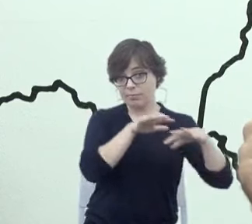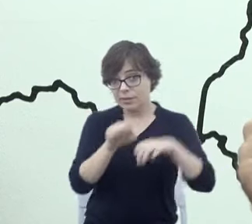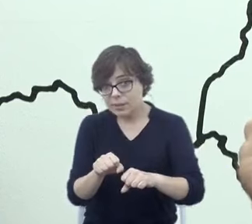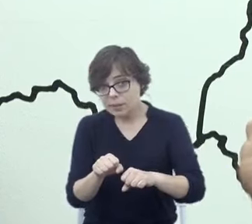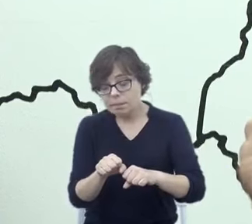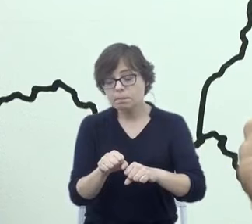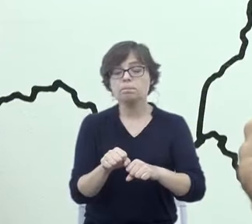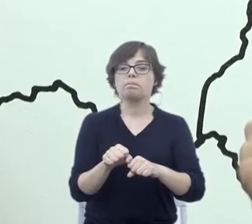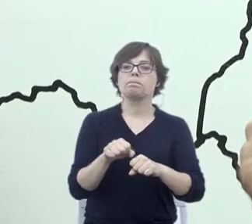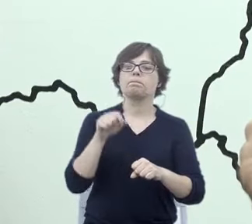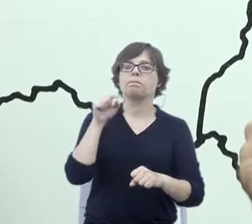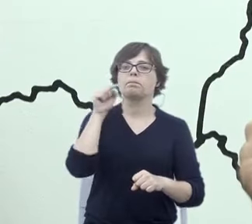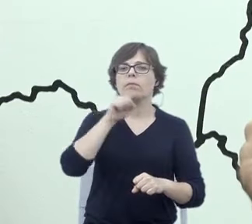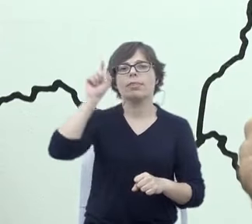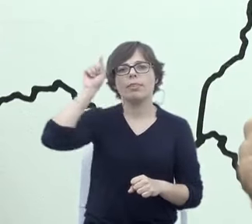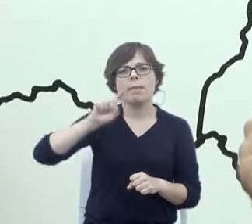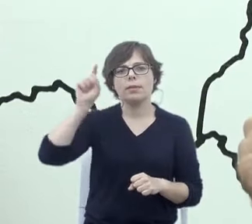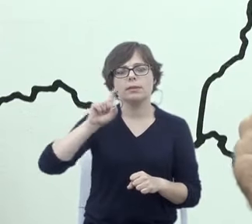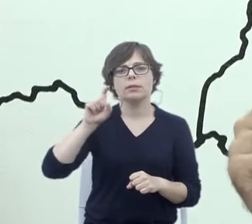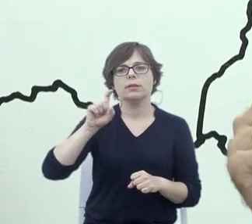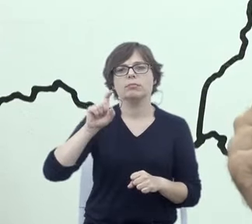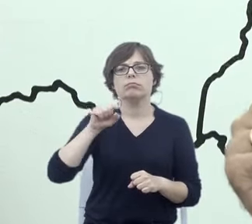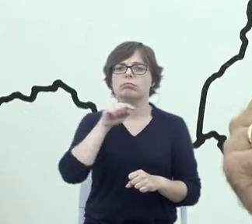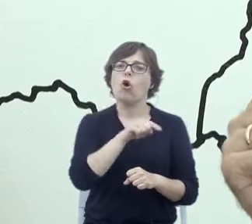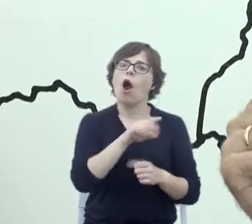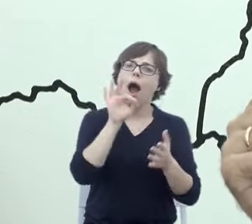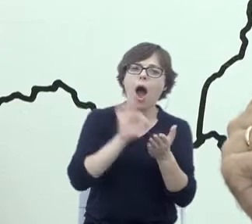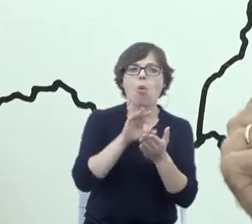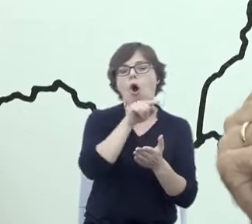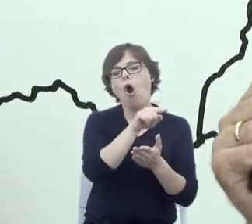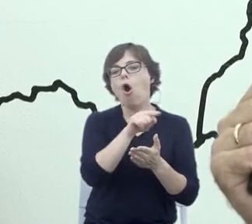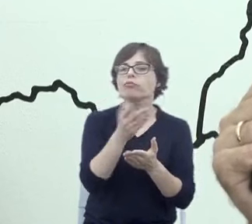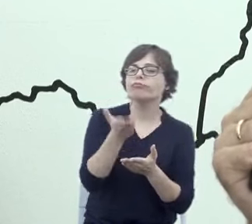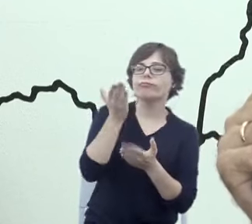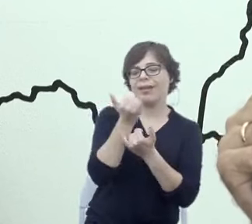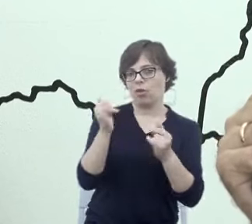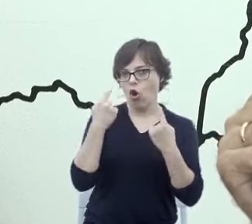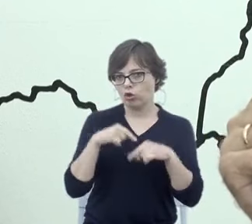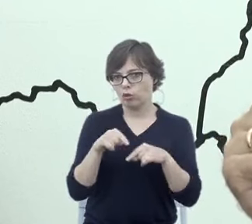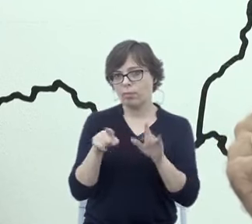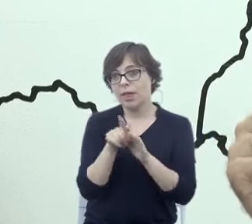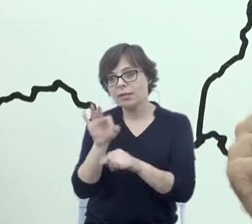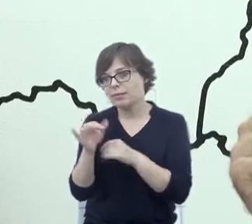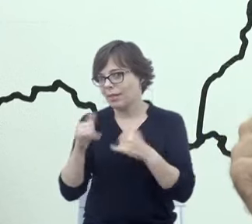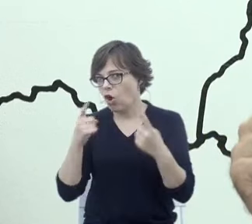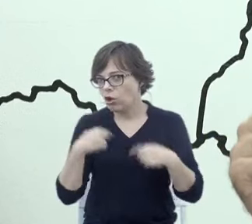oni idąc, działając według innego klucza, też rozpoczynają